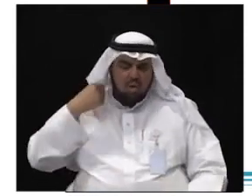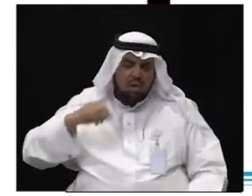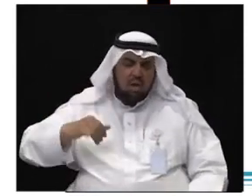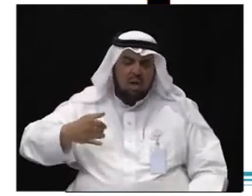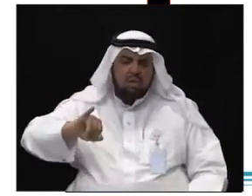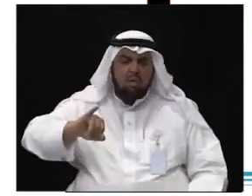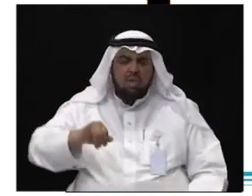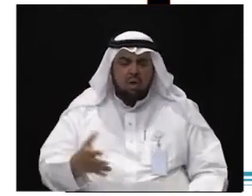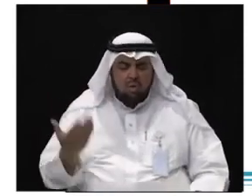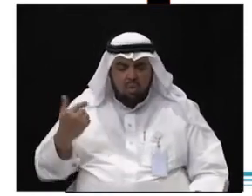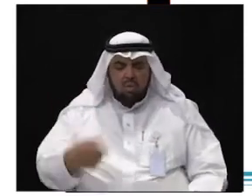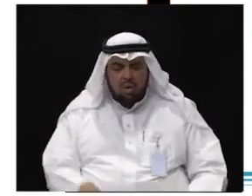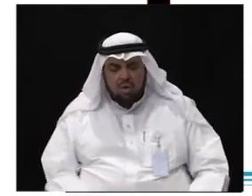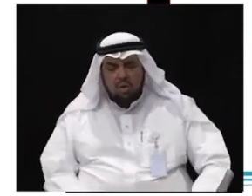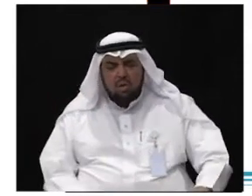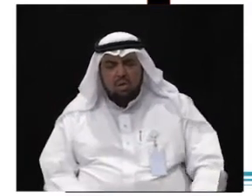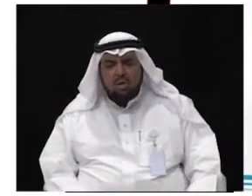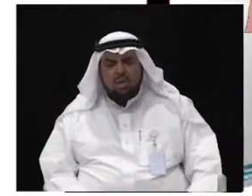الثانوي. رائع.